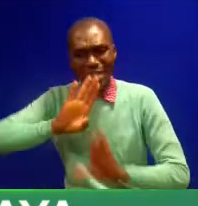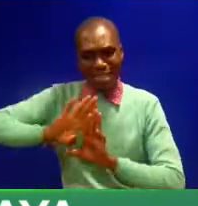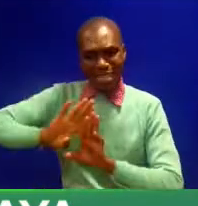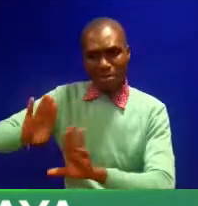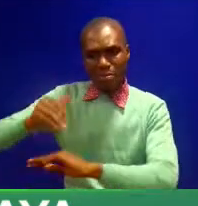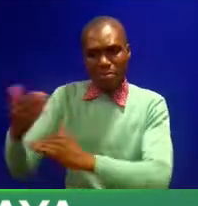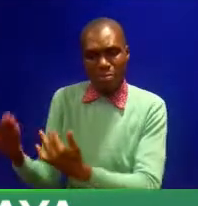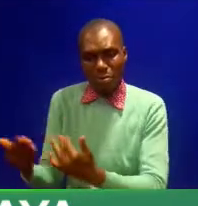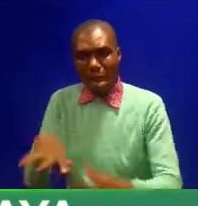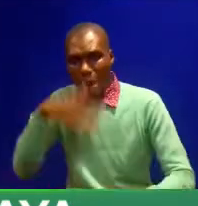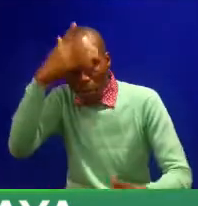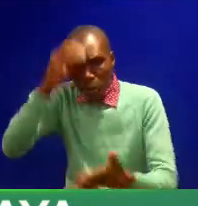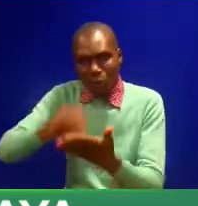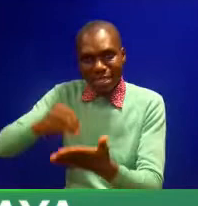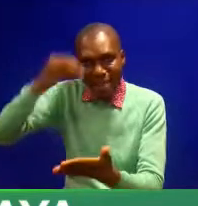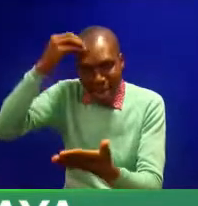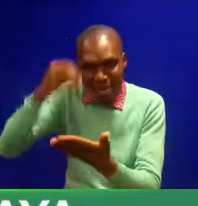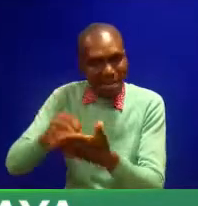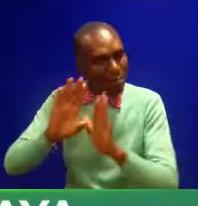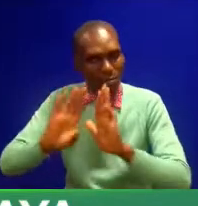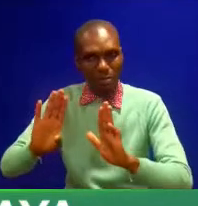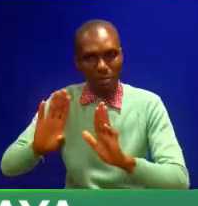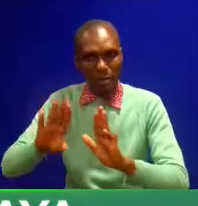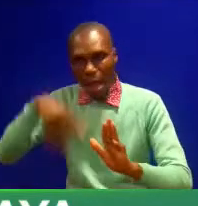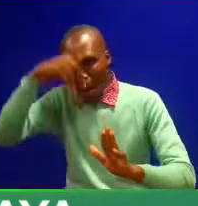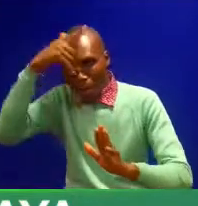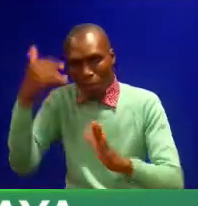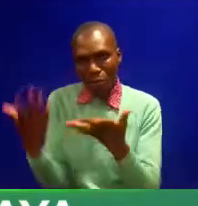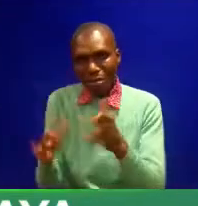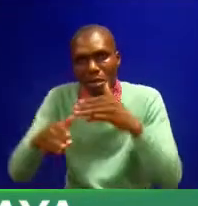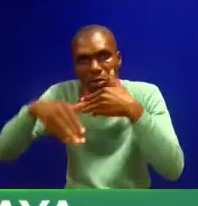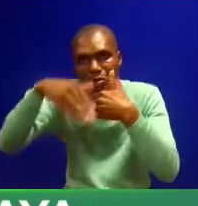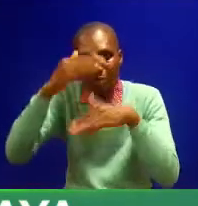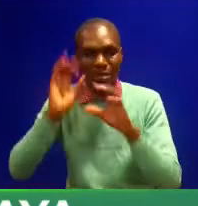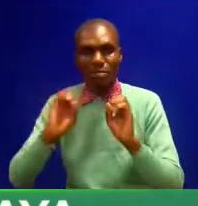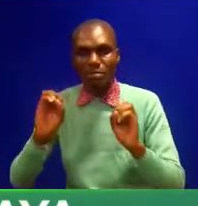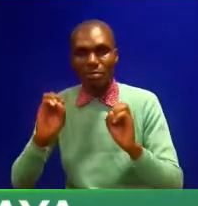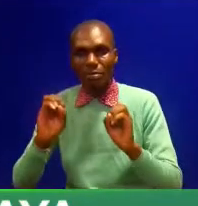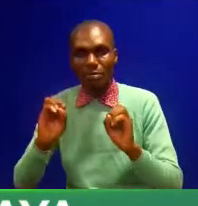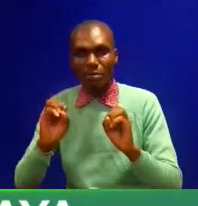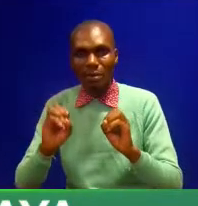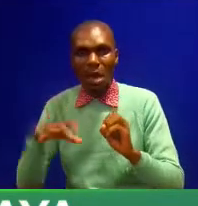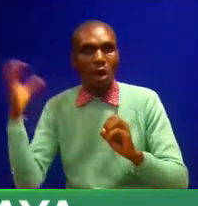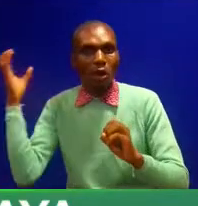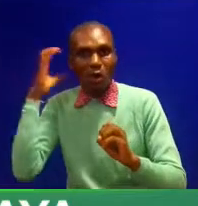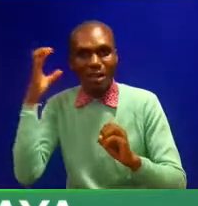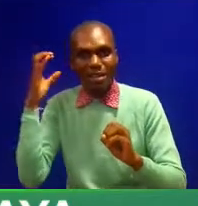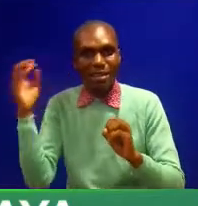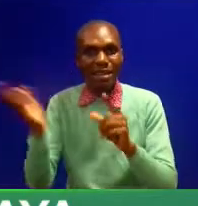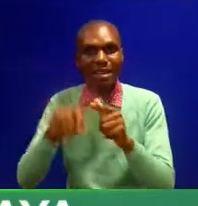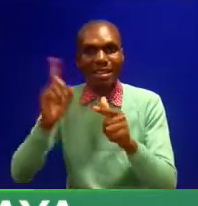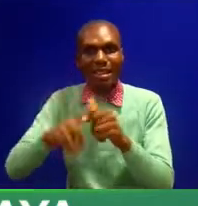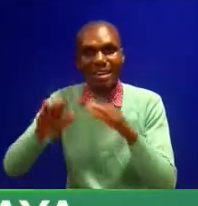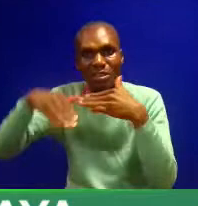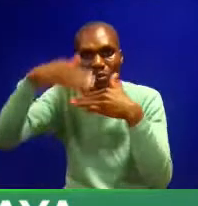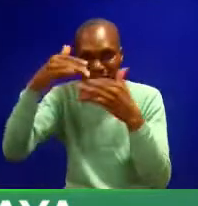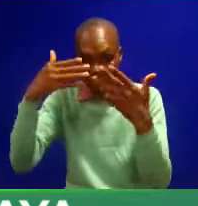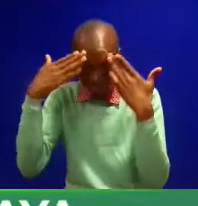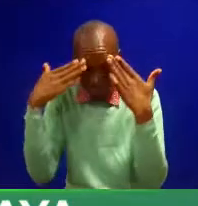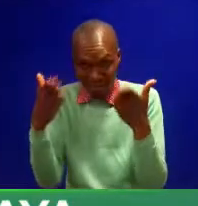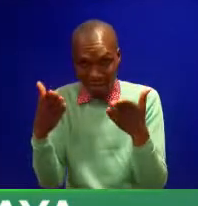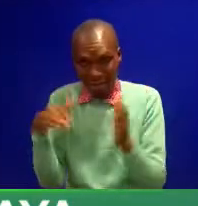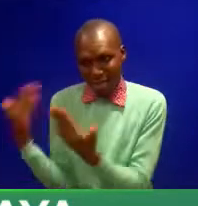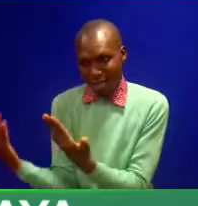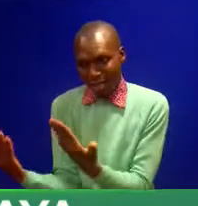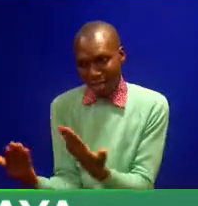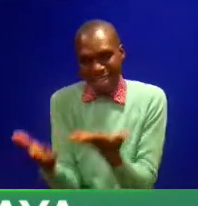ne sengi chaka soma bono ko mutike iko ne sengi chaka sire kusana university uza tike se college uza soma ile gente na bono to ko mwana no